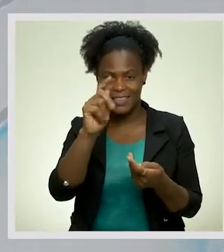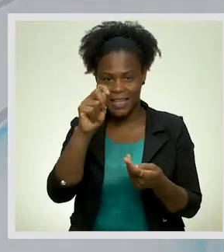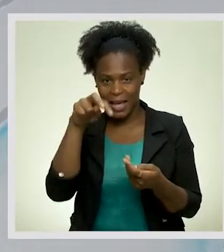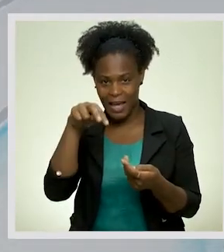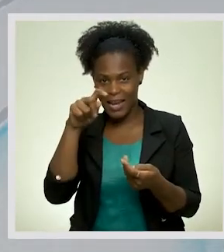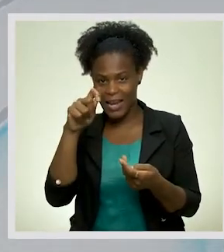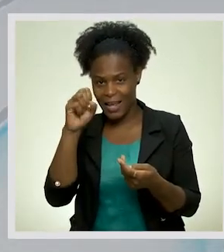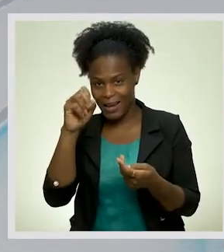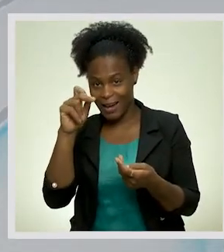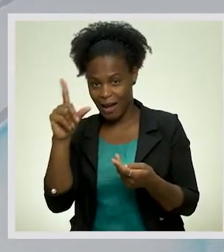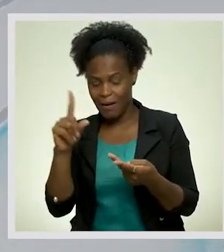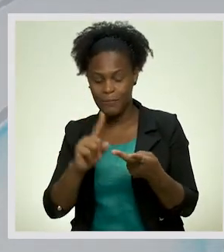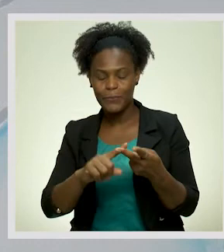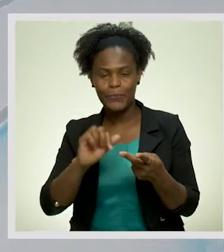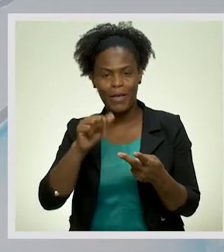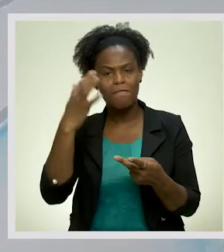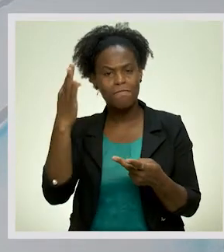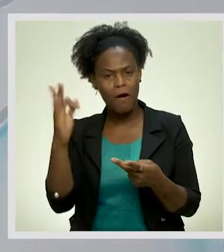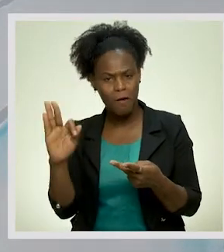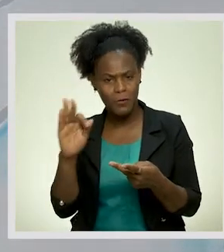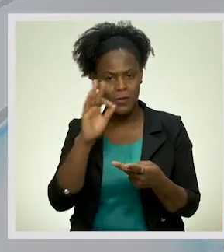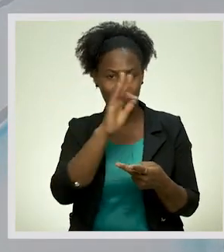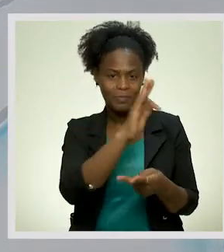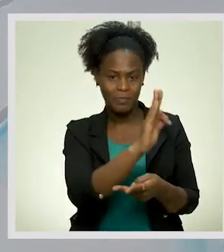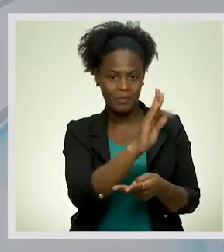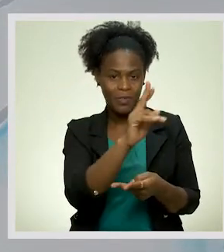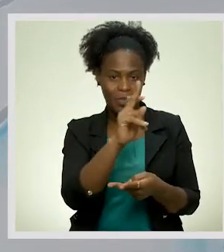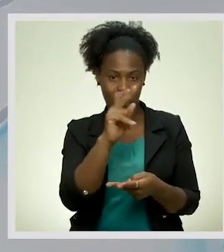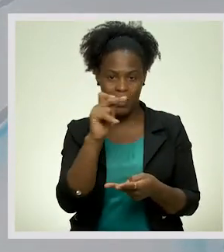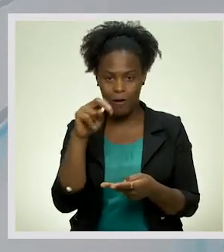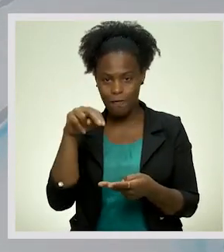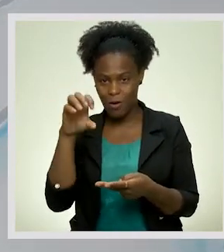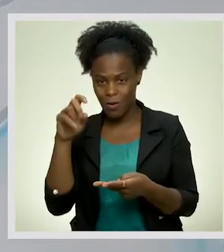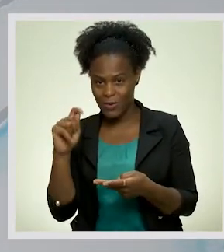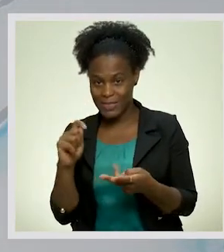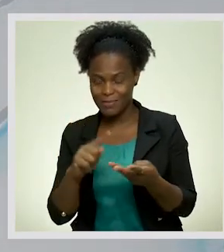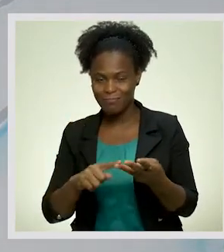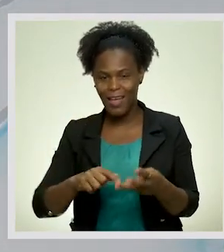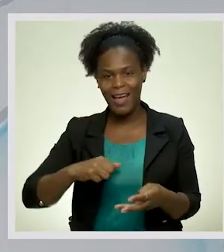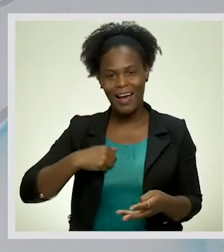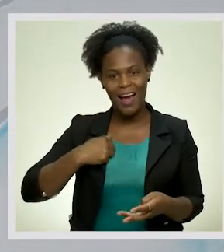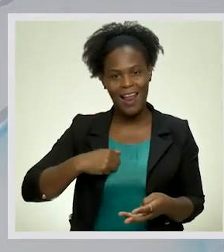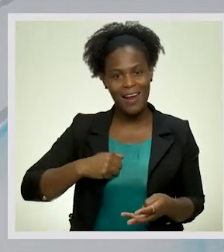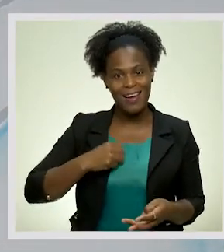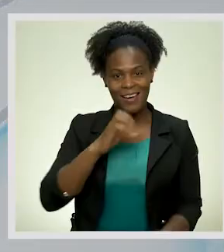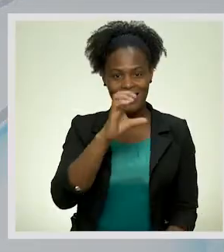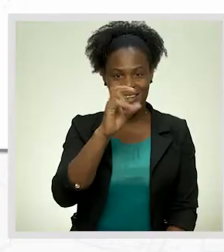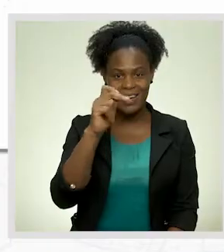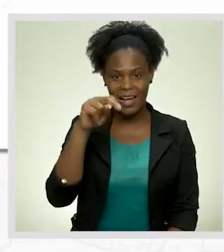d'autre? La France, super. Le Canada, très